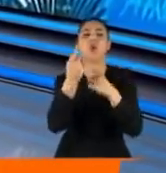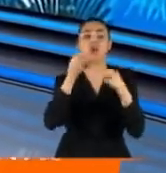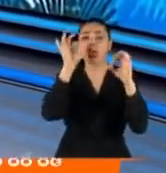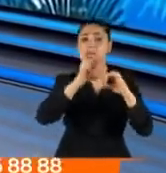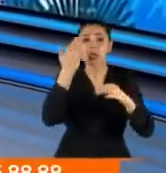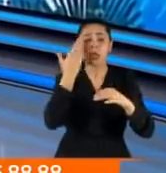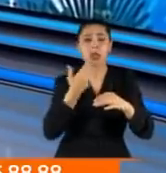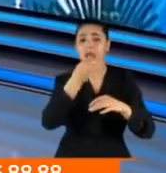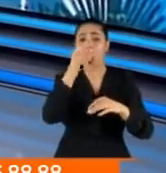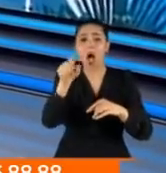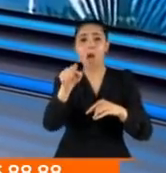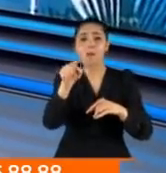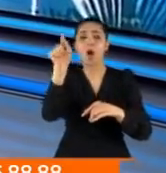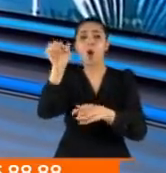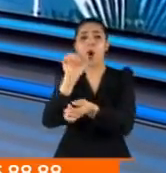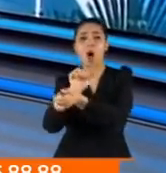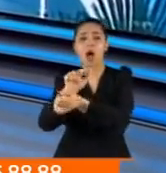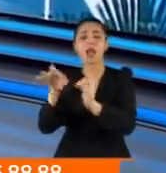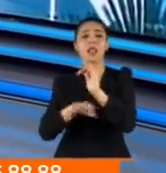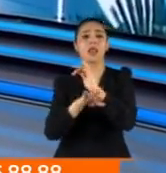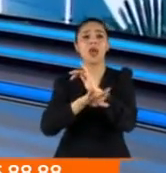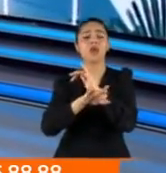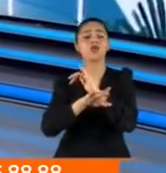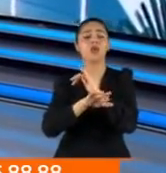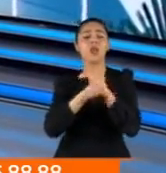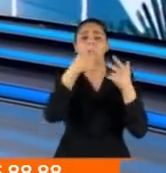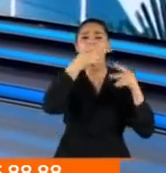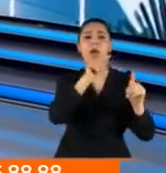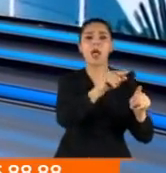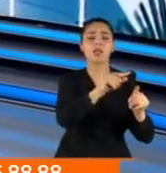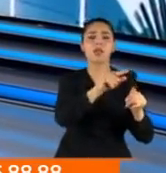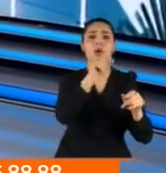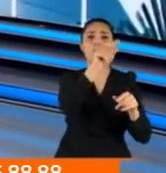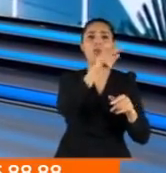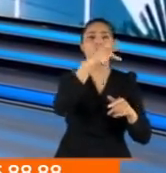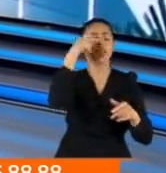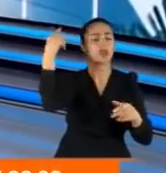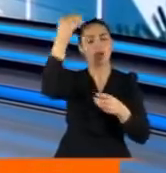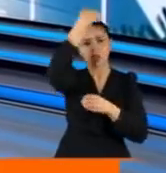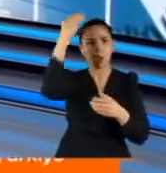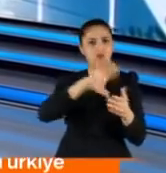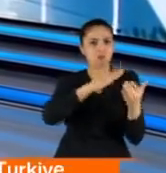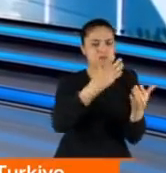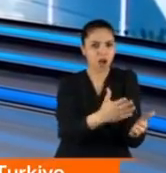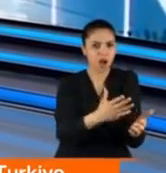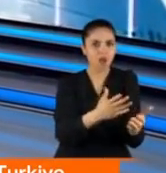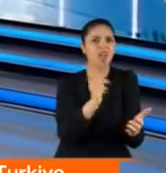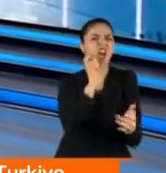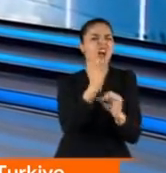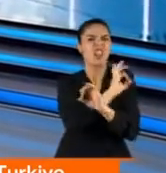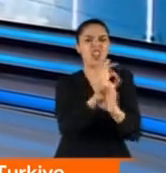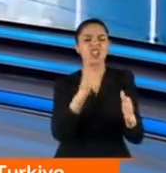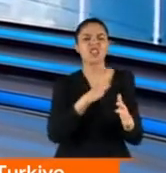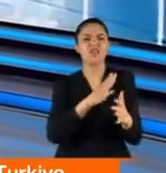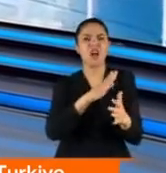Şimdi izleyeceğiniz haberde o ailede yaşananları anımsatacak. İşin içinde sahte hocalar var.